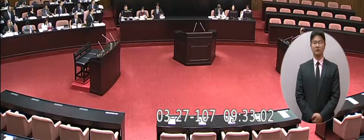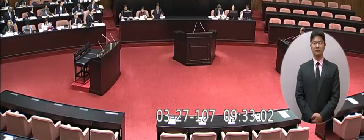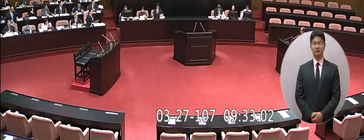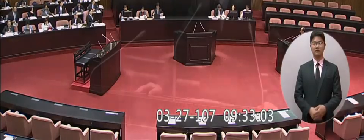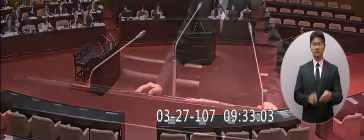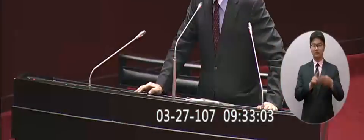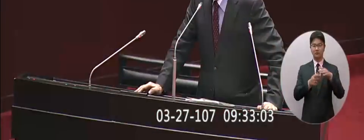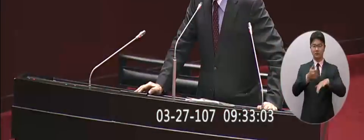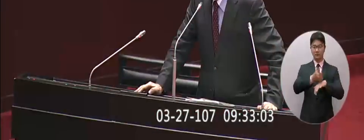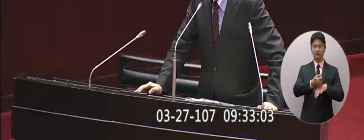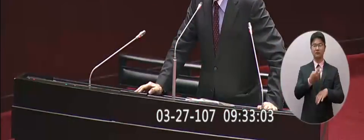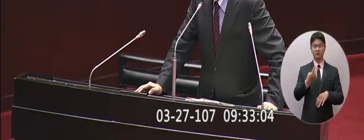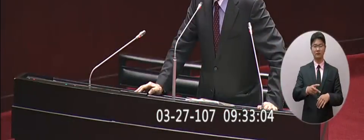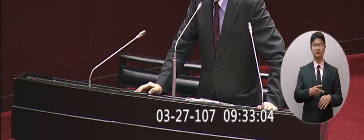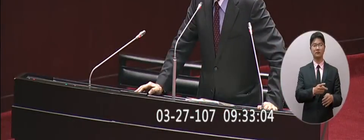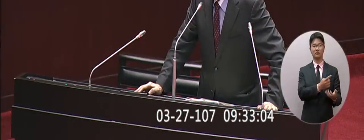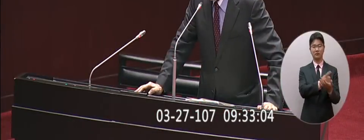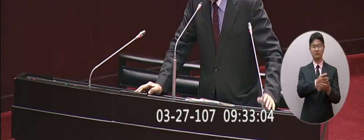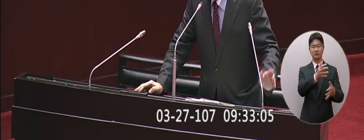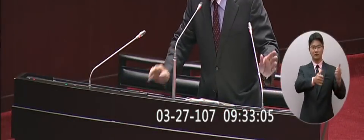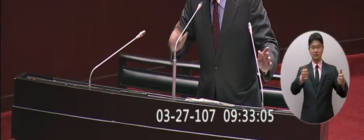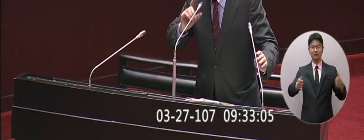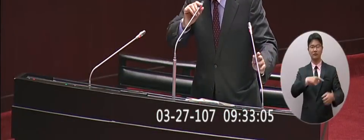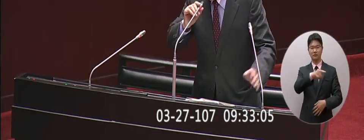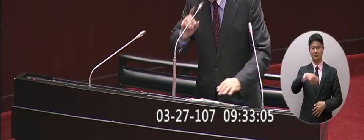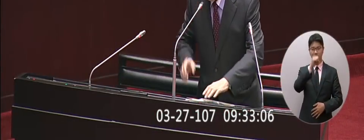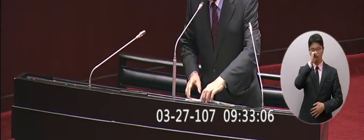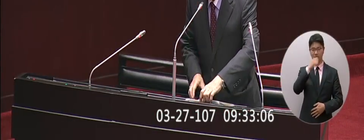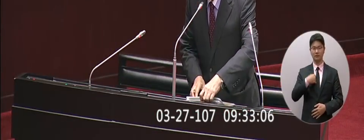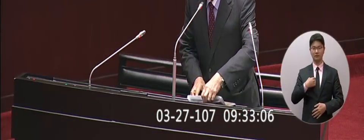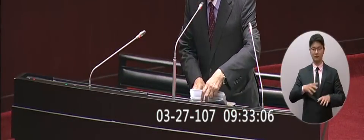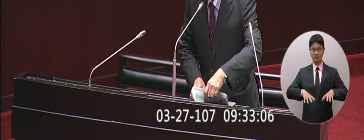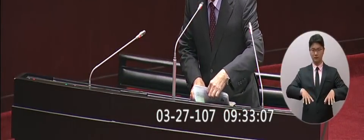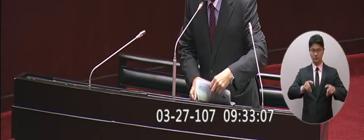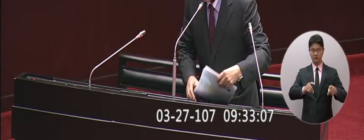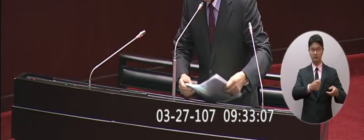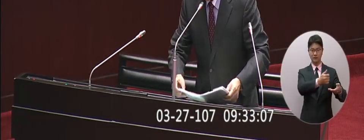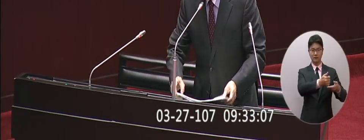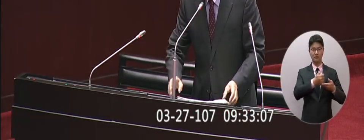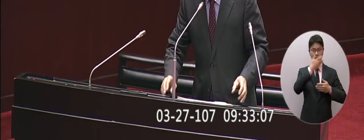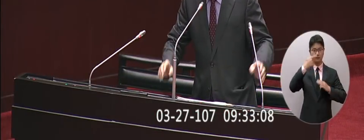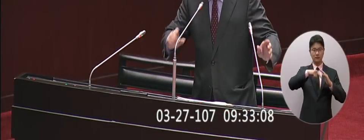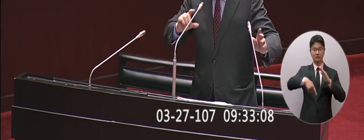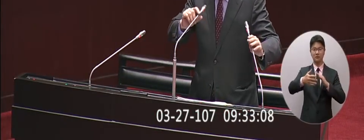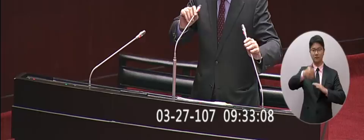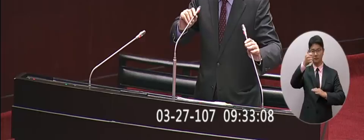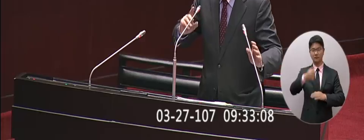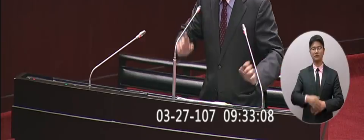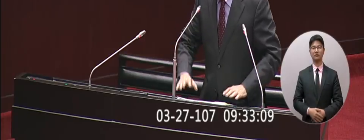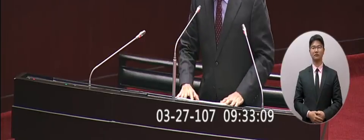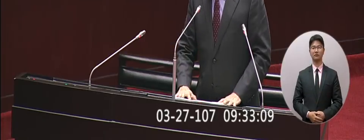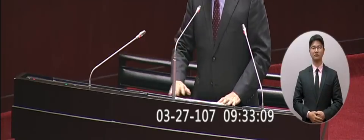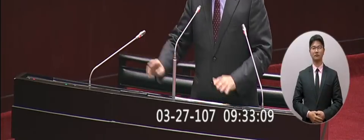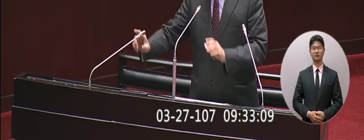主席、各位列席的官员，大家好。首先有请赖院长， 请赖院长。